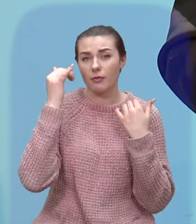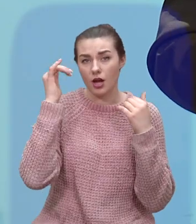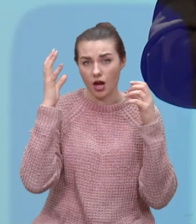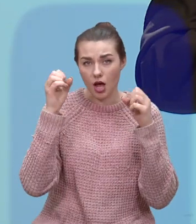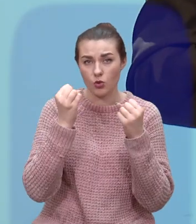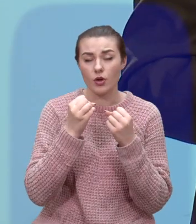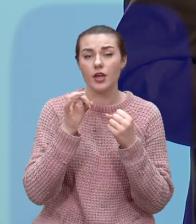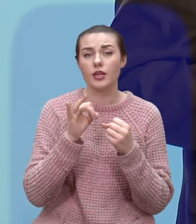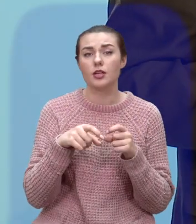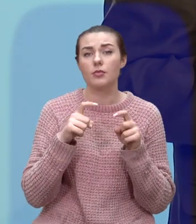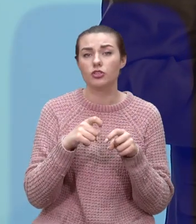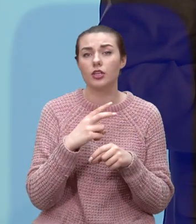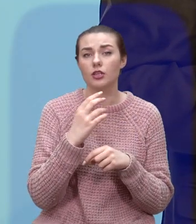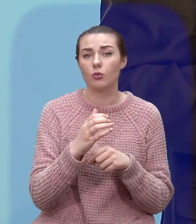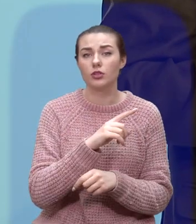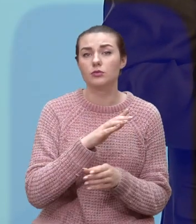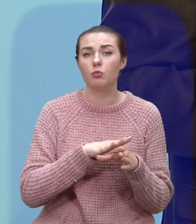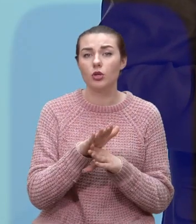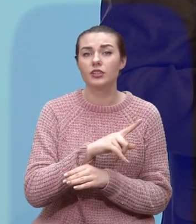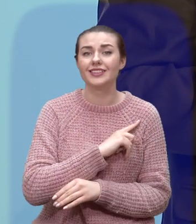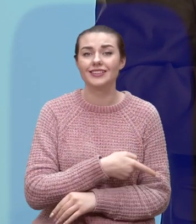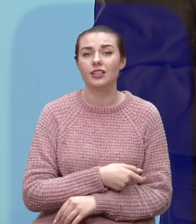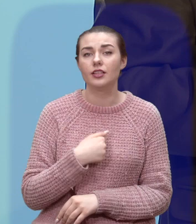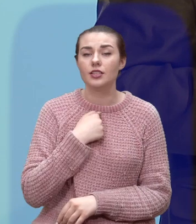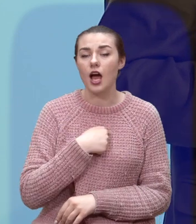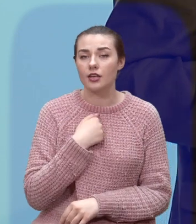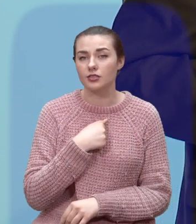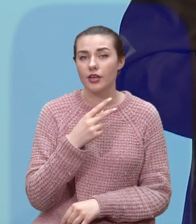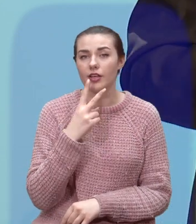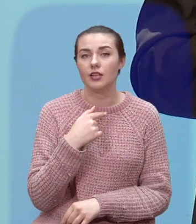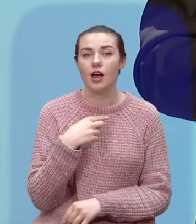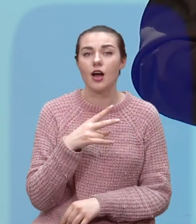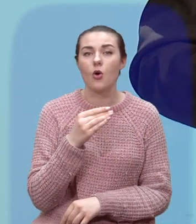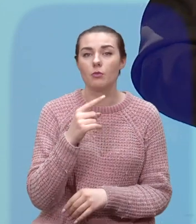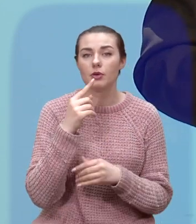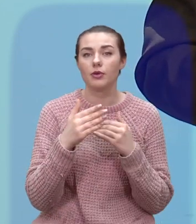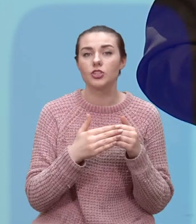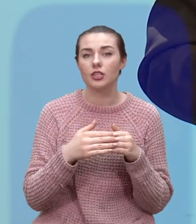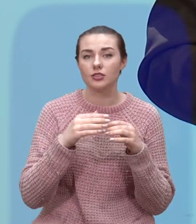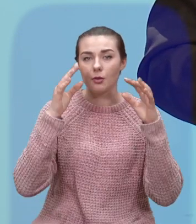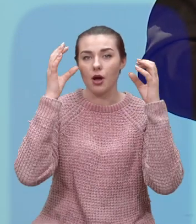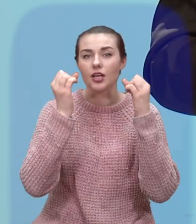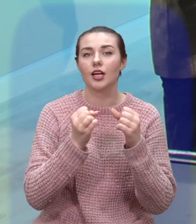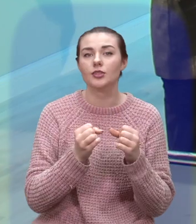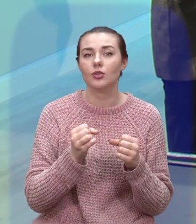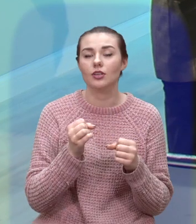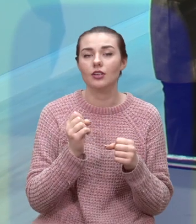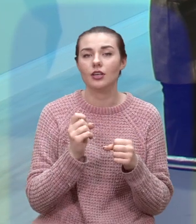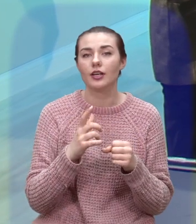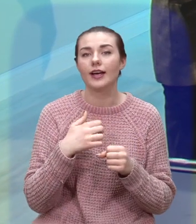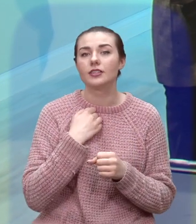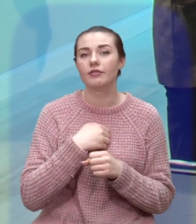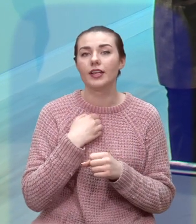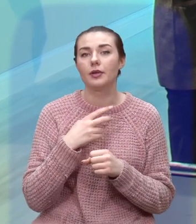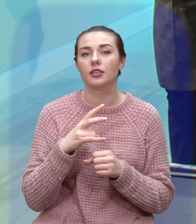берегу и бежал к нему исполненной сильно ярости видел я как он приближался к барану как сфере пел на